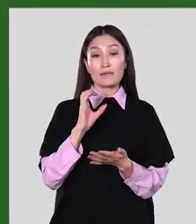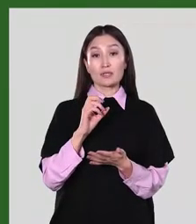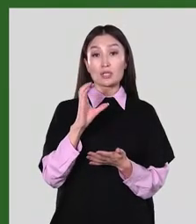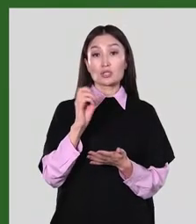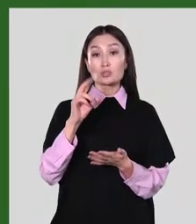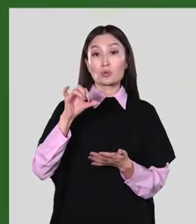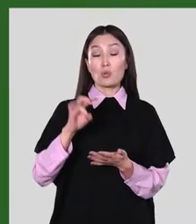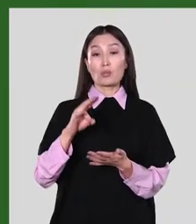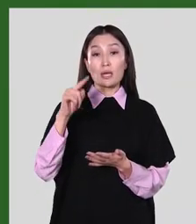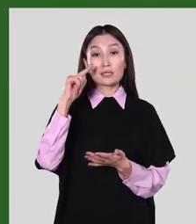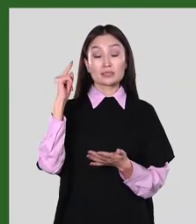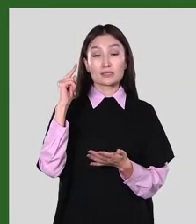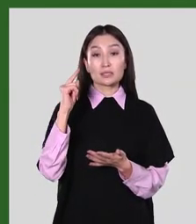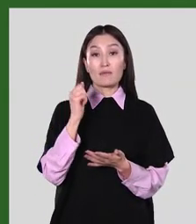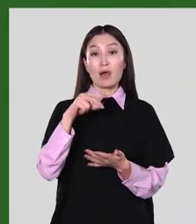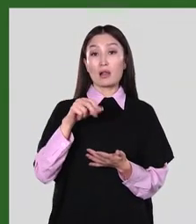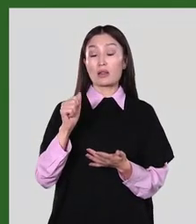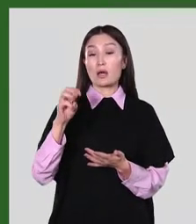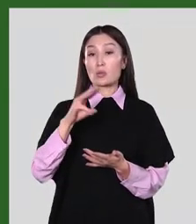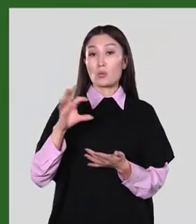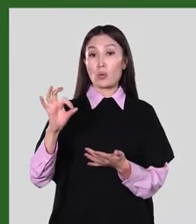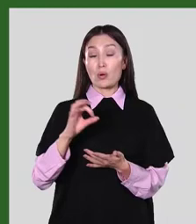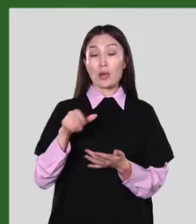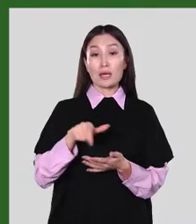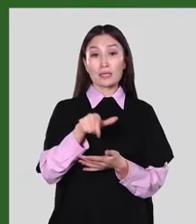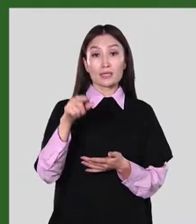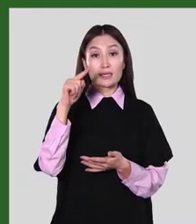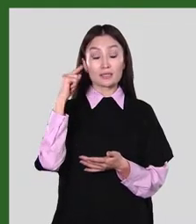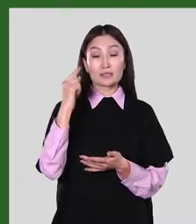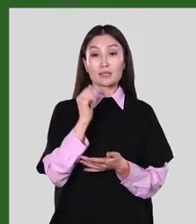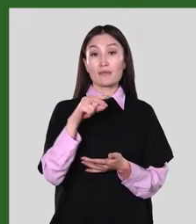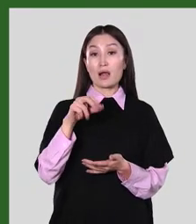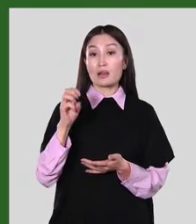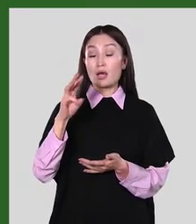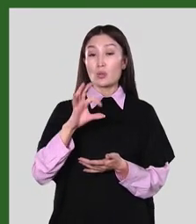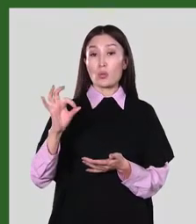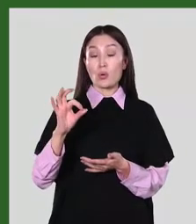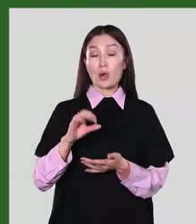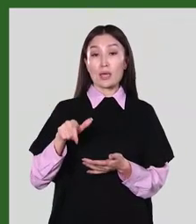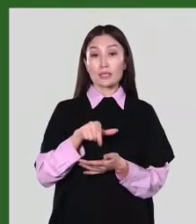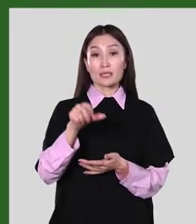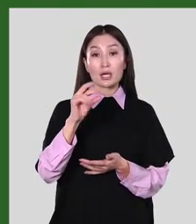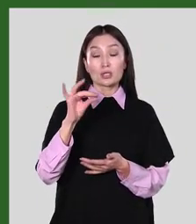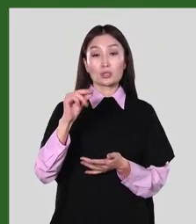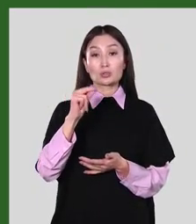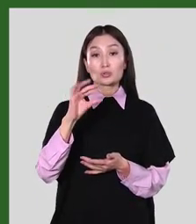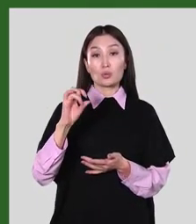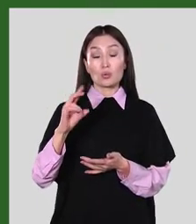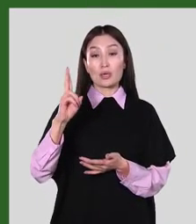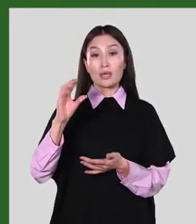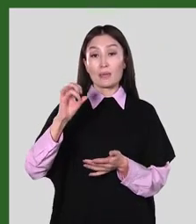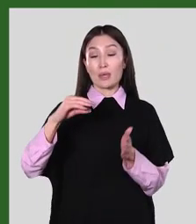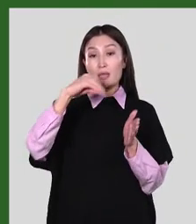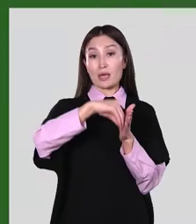кыргызского алатау реки кыргызского алатау эрика четкими относятся